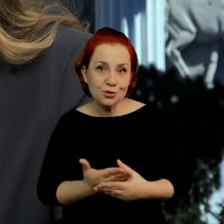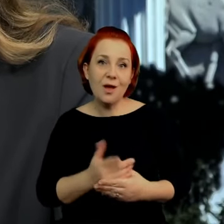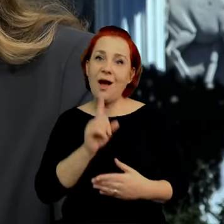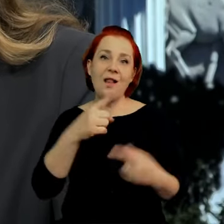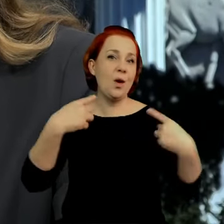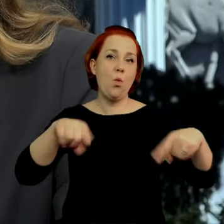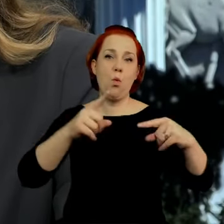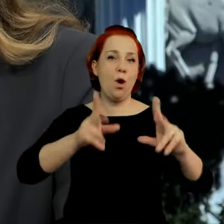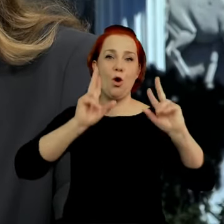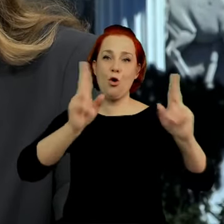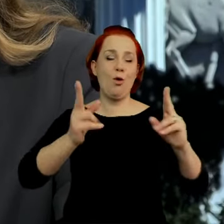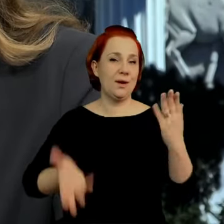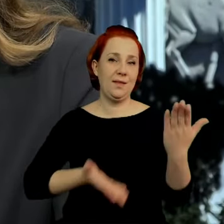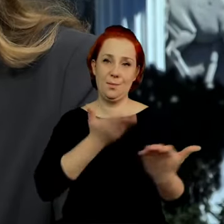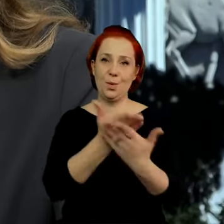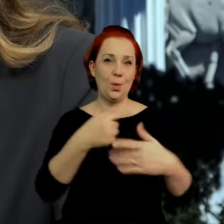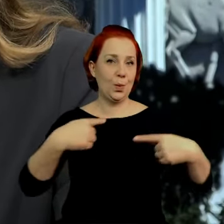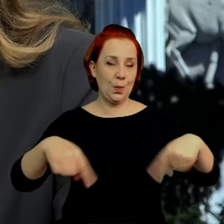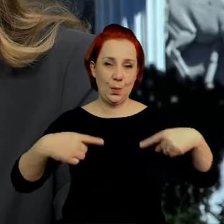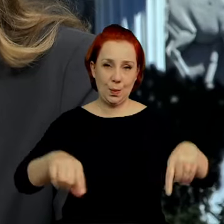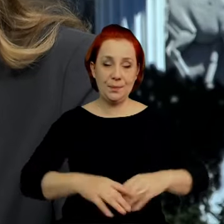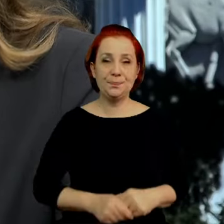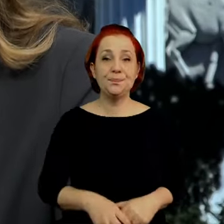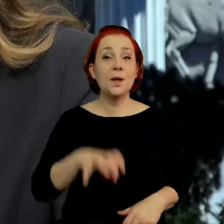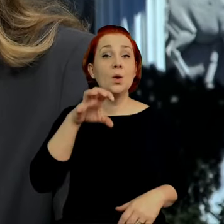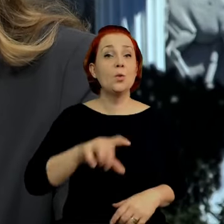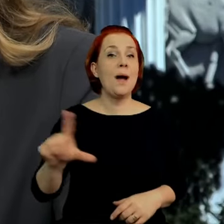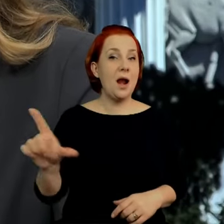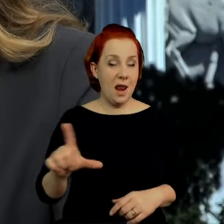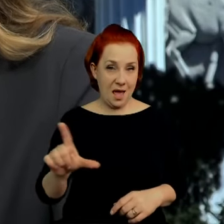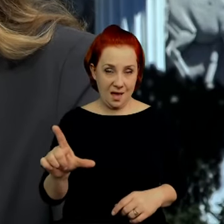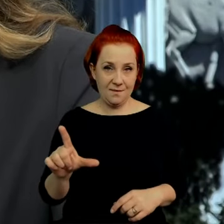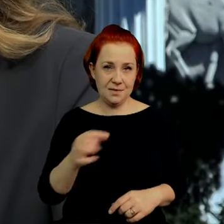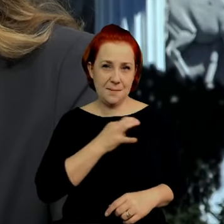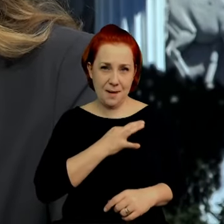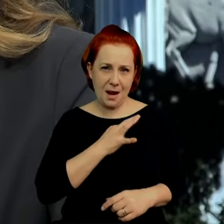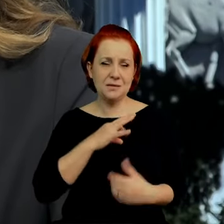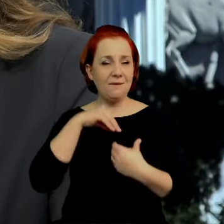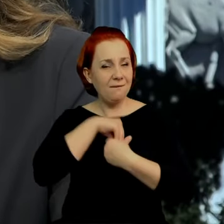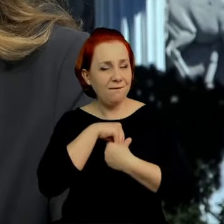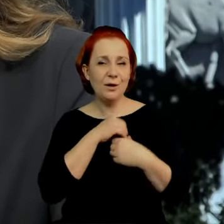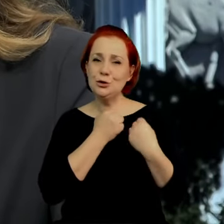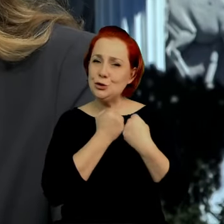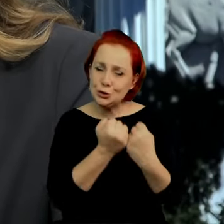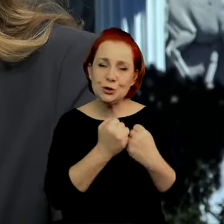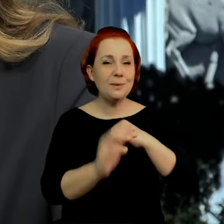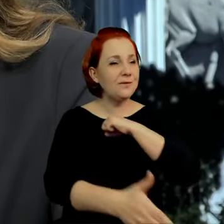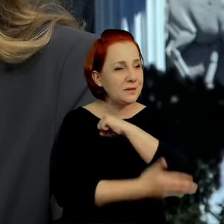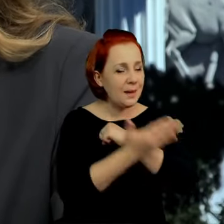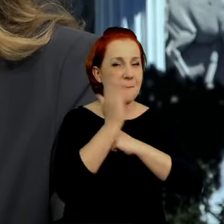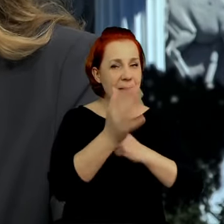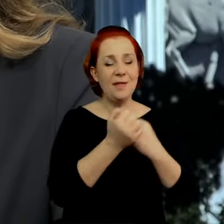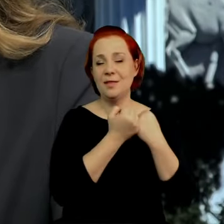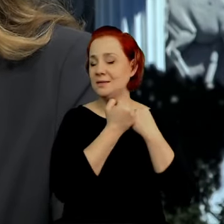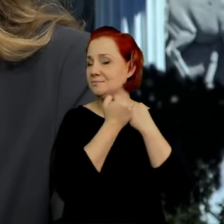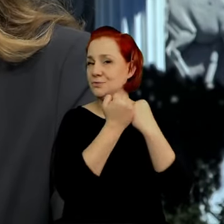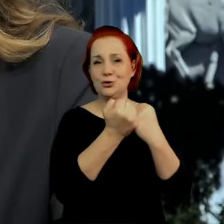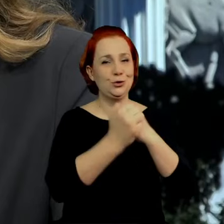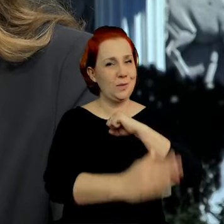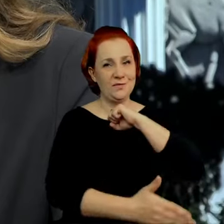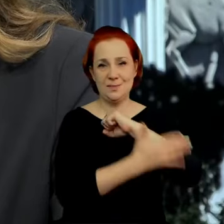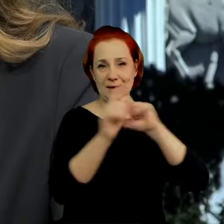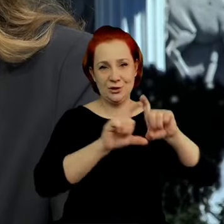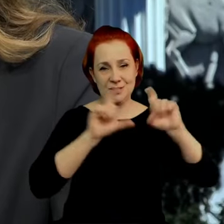propozycji. Lewicę, tak jak mówiłam, mam w sercu, wspierałam, będę wspierać. Tak jak inne